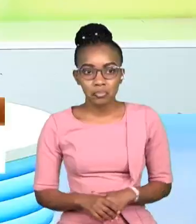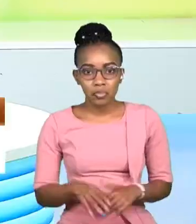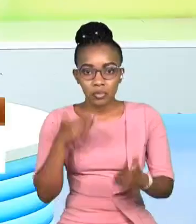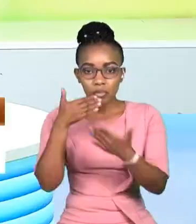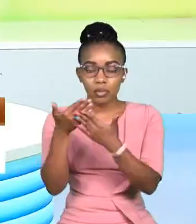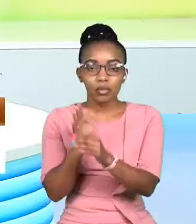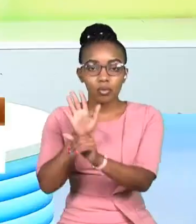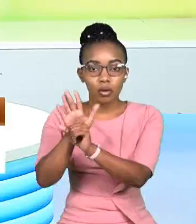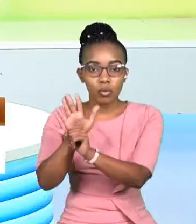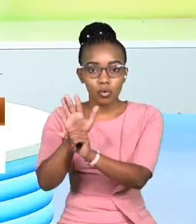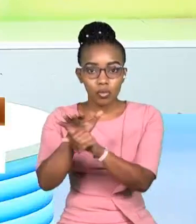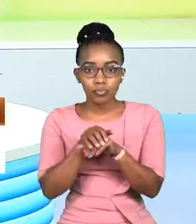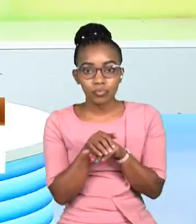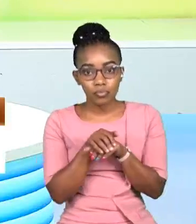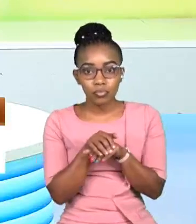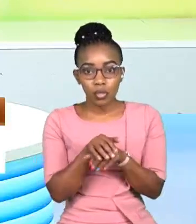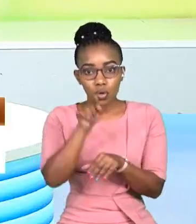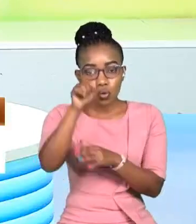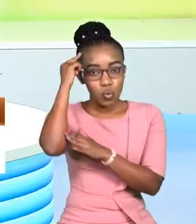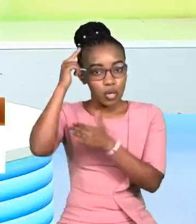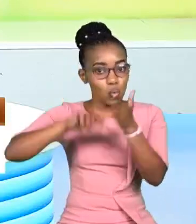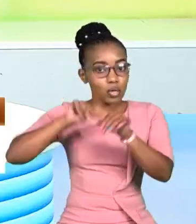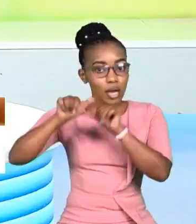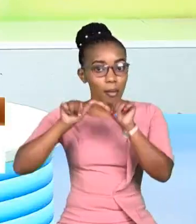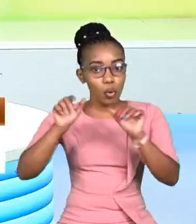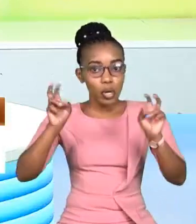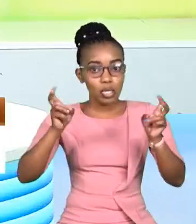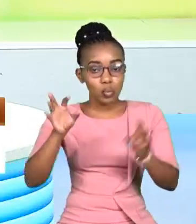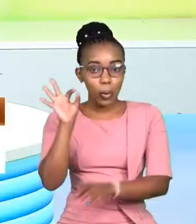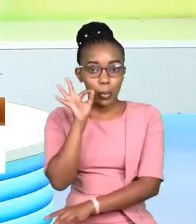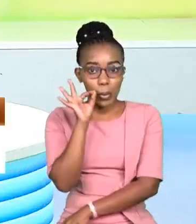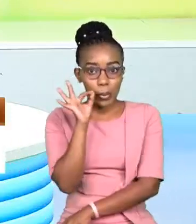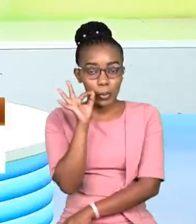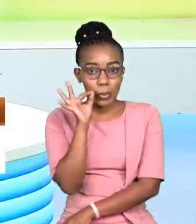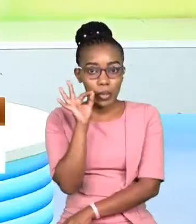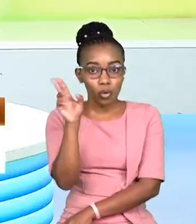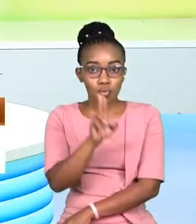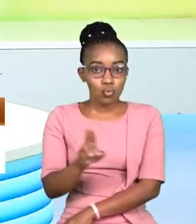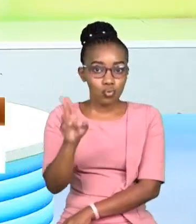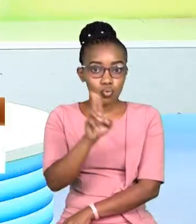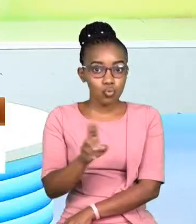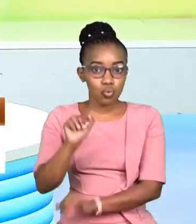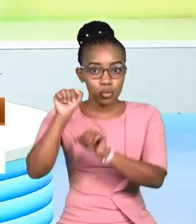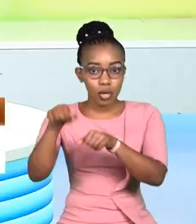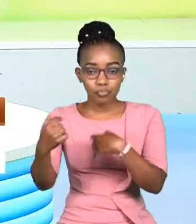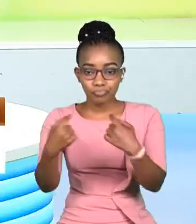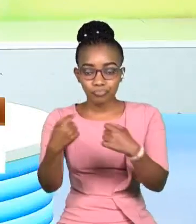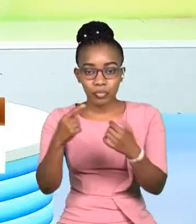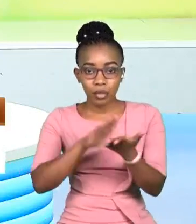Asante sana Apollo James. Mtazamaji, sijui unalichukuliaje swala hilo la kuhalalishwa kwa utumizi wa bangi. Niambie ndani ya